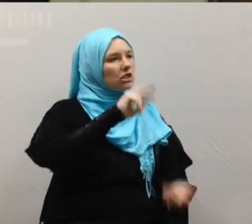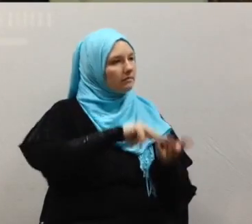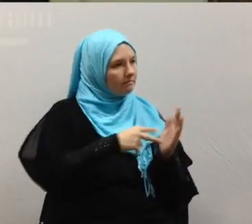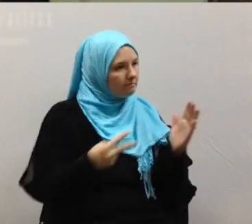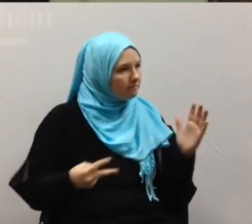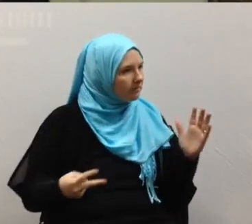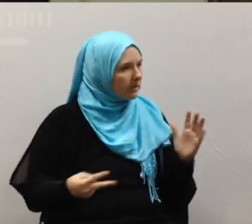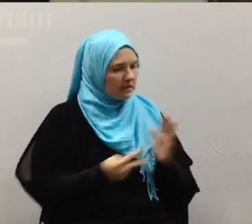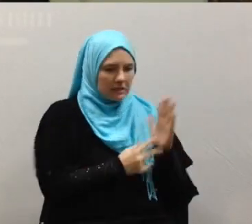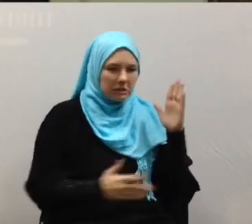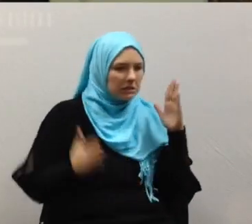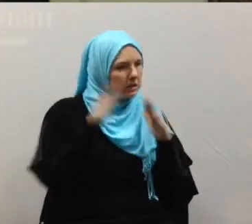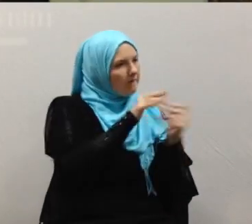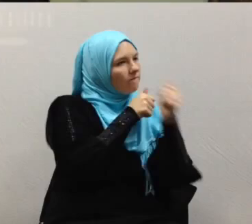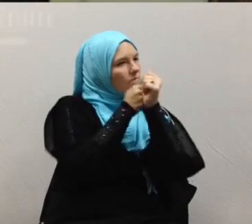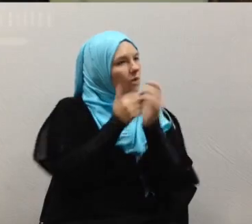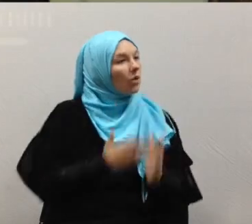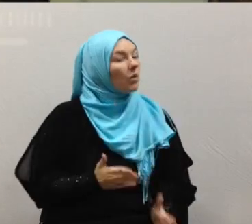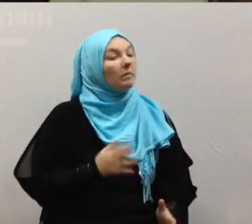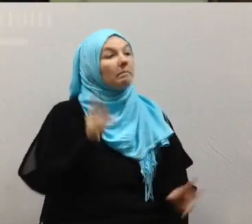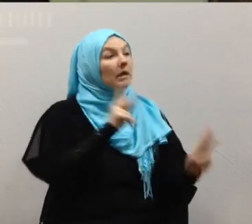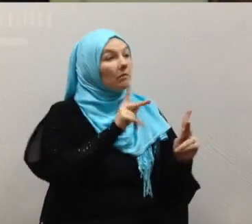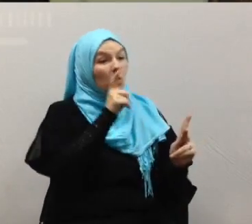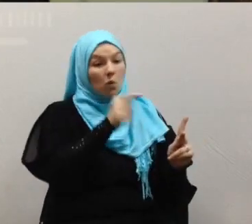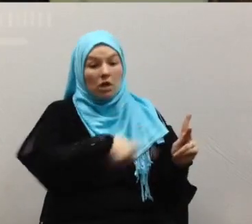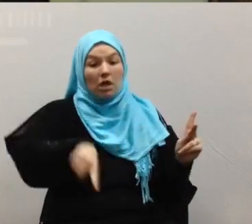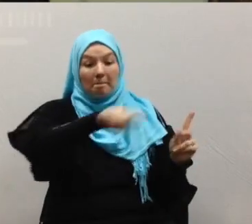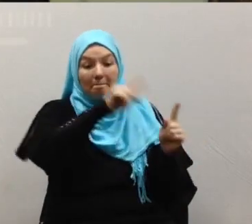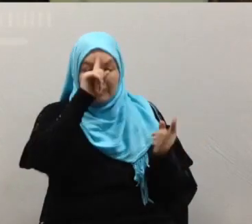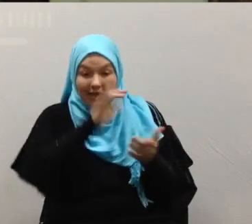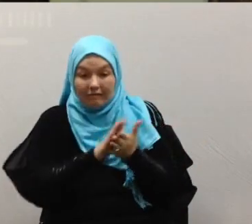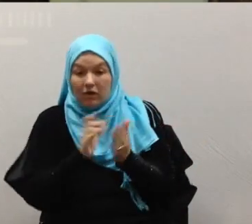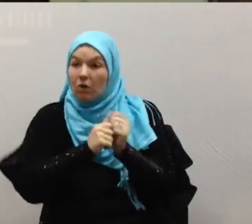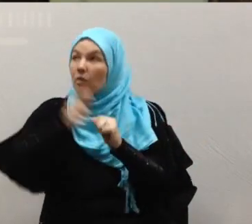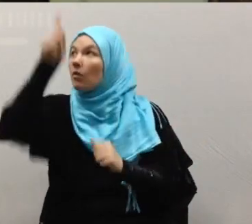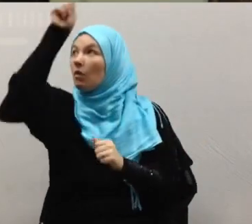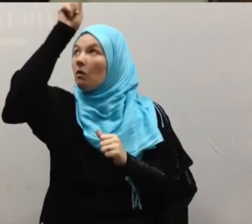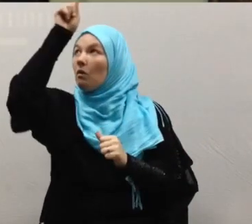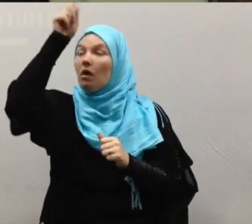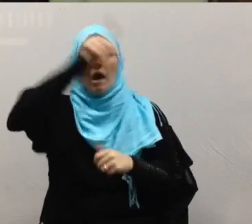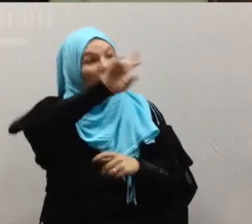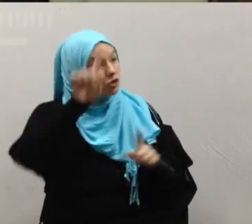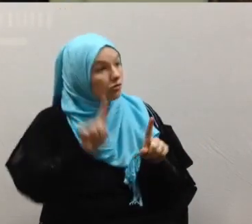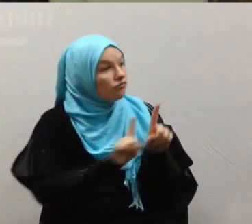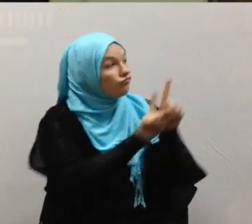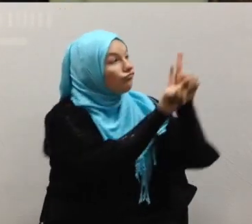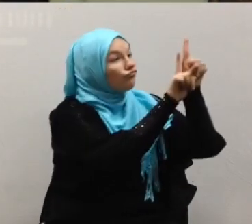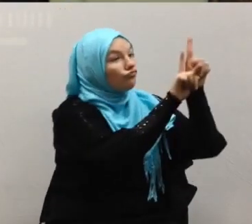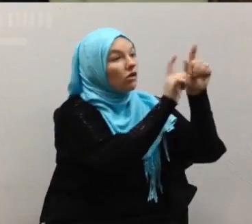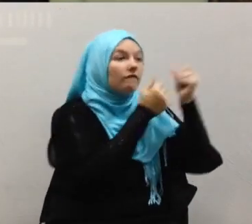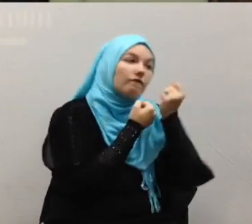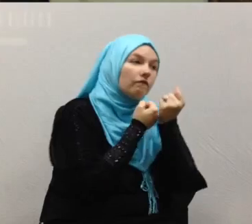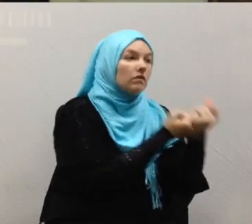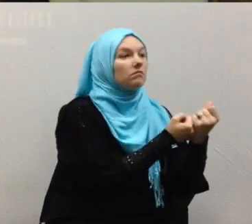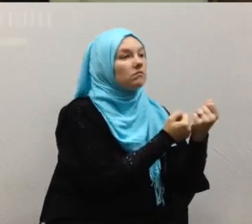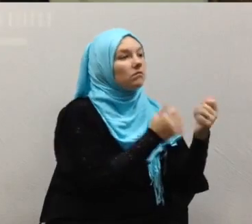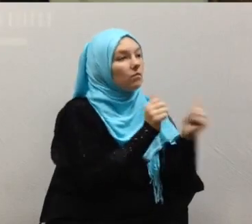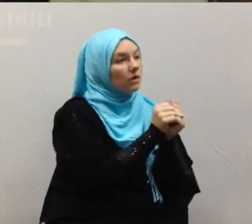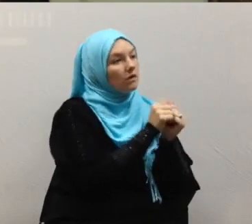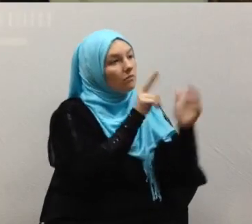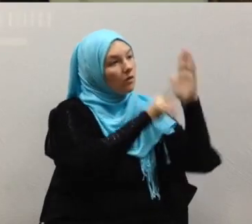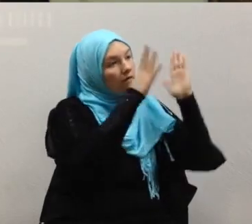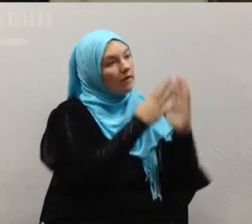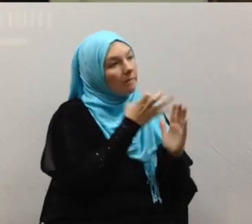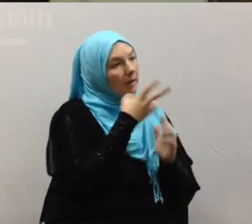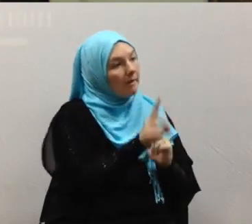the believers. أَشِدَّاءُ عَلَى الْكُفَّارِ رُحَمَاءُ بَيْنَهُمْ. They are strong